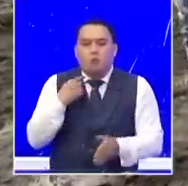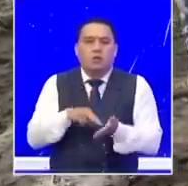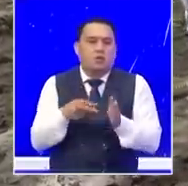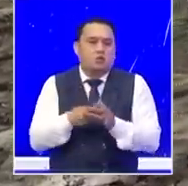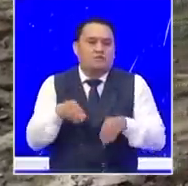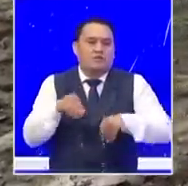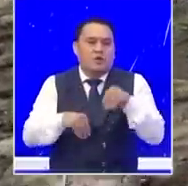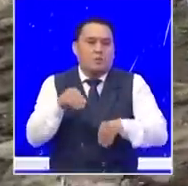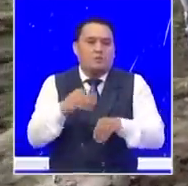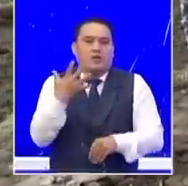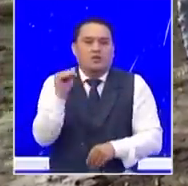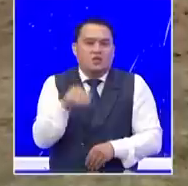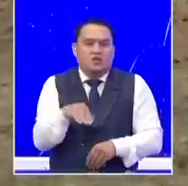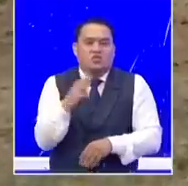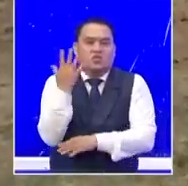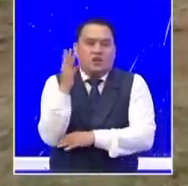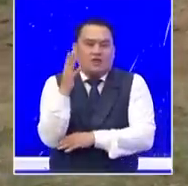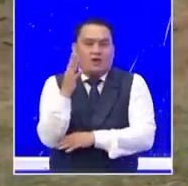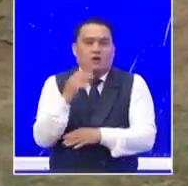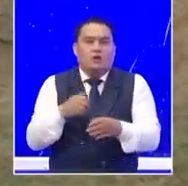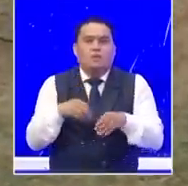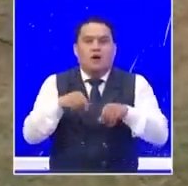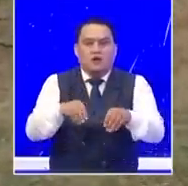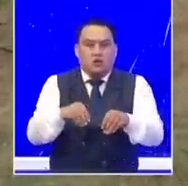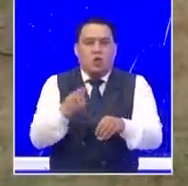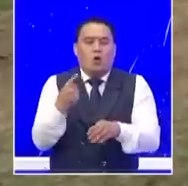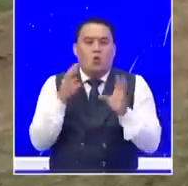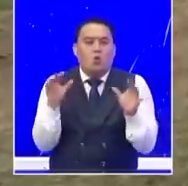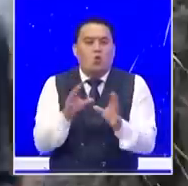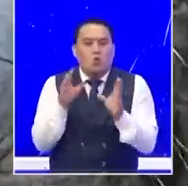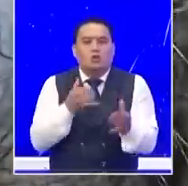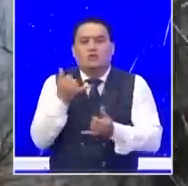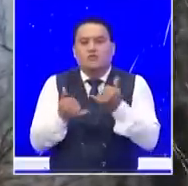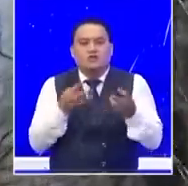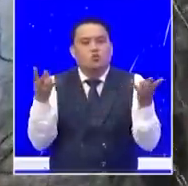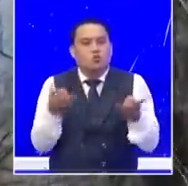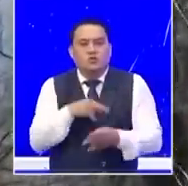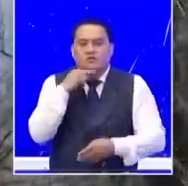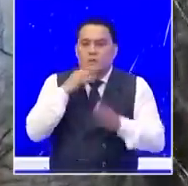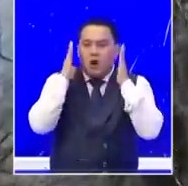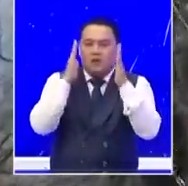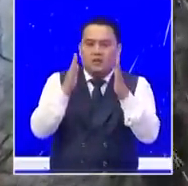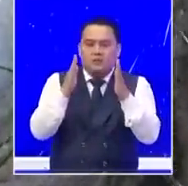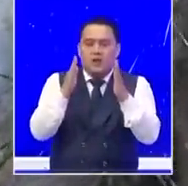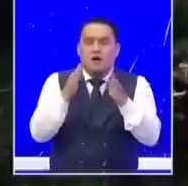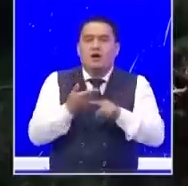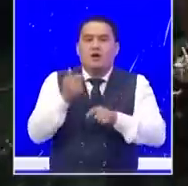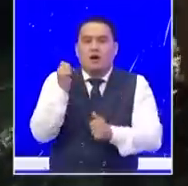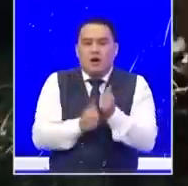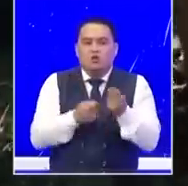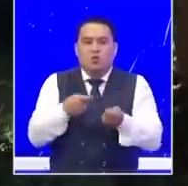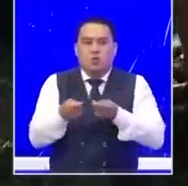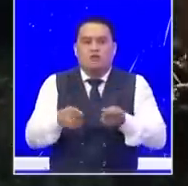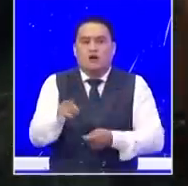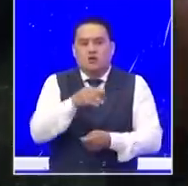планируется высадка 5500 саженцев. Но посадить деревья одно. Уход за ними требует внимания и хозяйского подхода. Однако не каждый